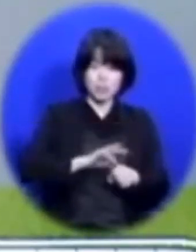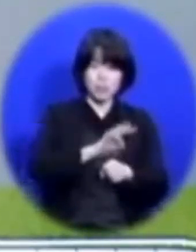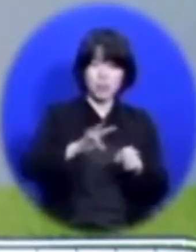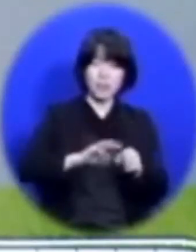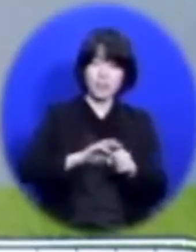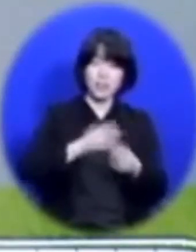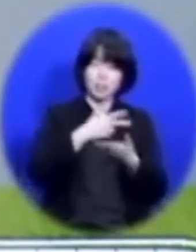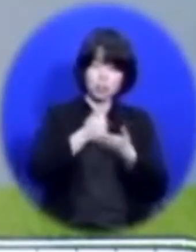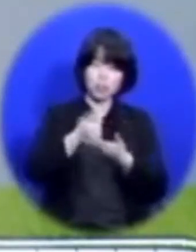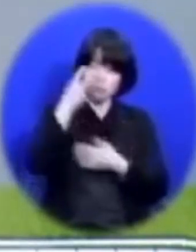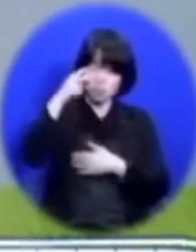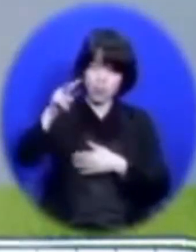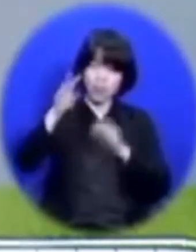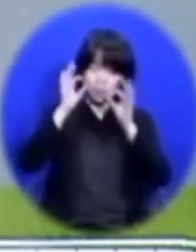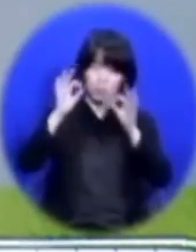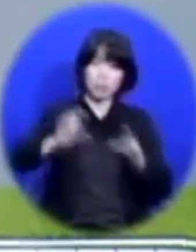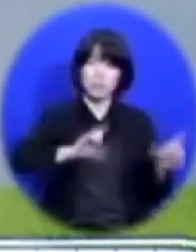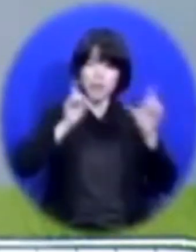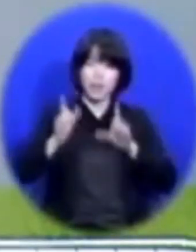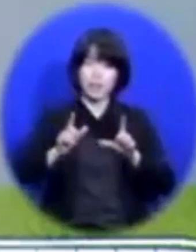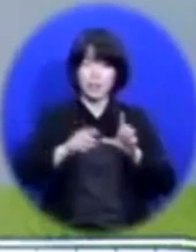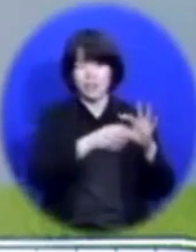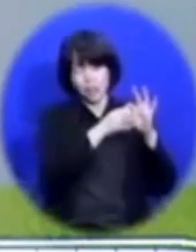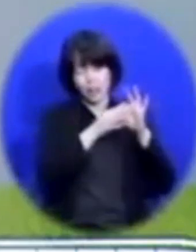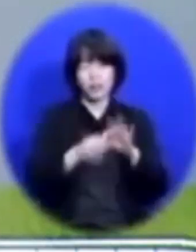24시간내내주님을바라보며살아가는삶을계속이어가는것입니다.